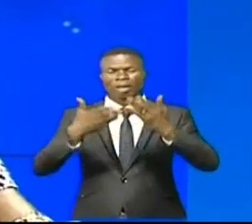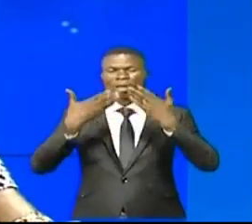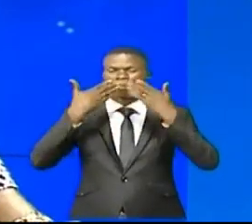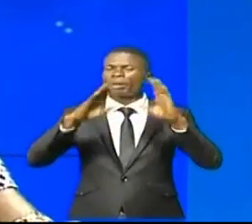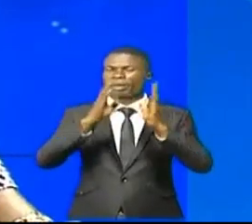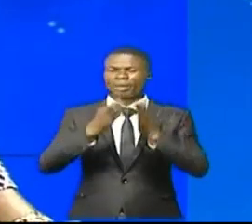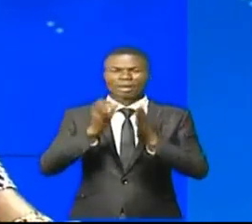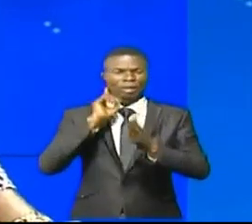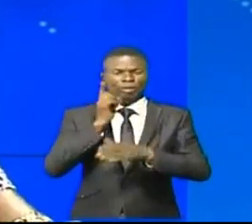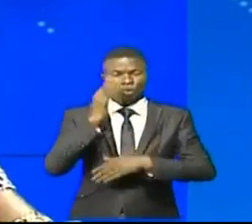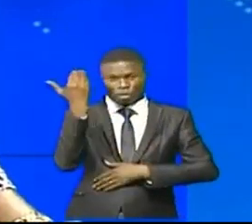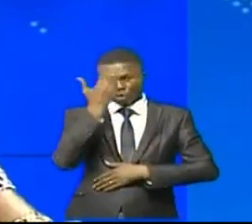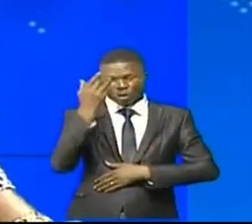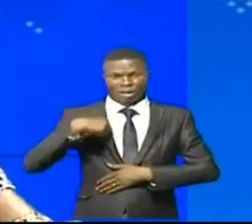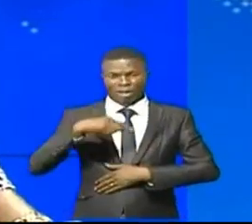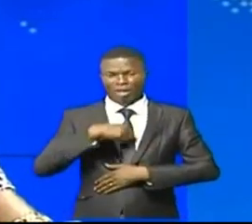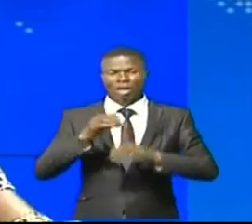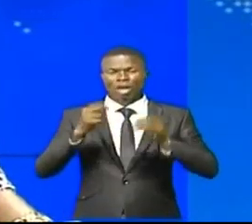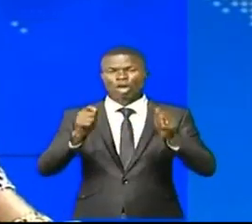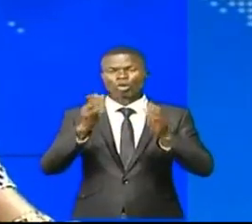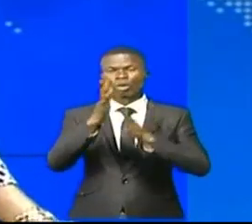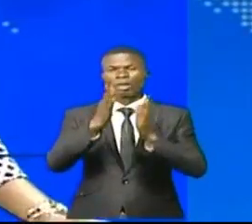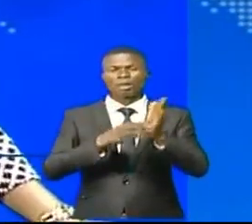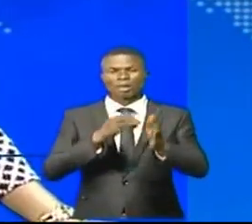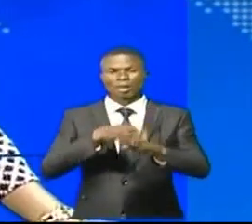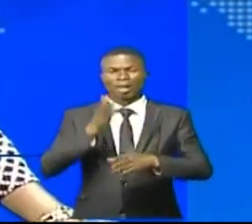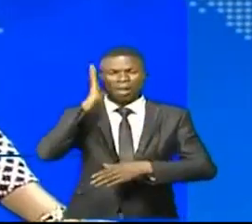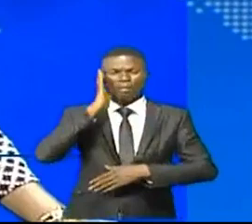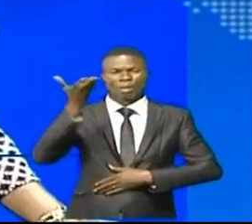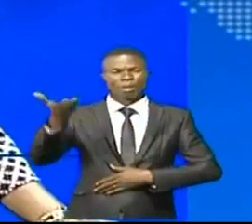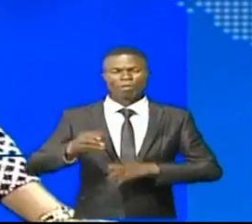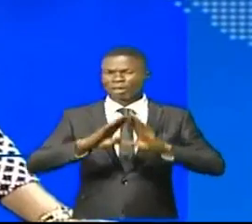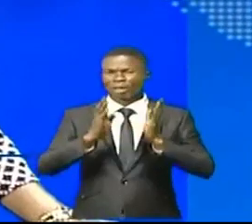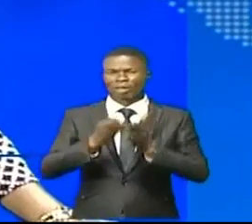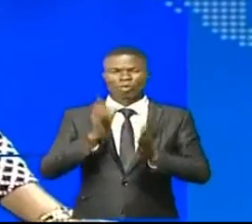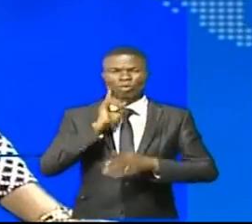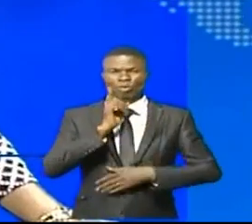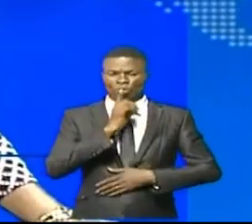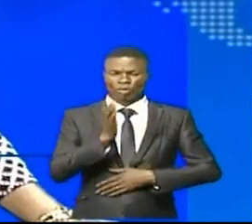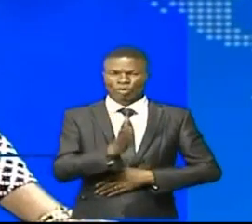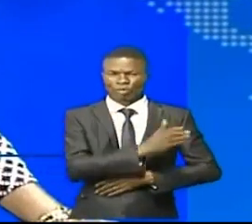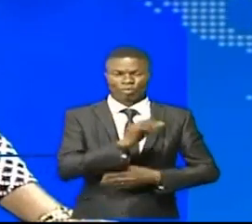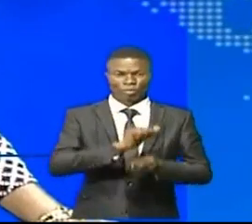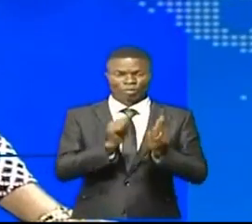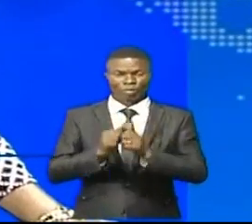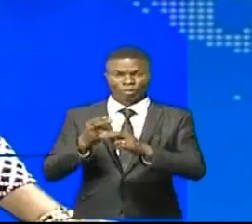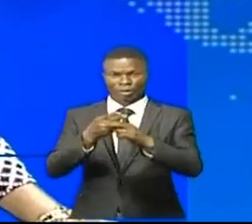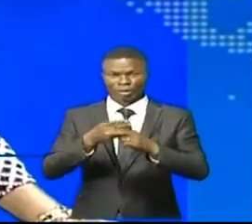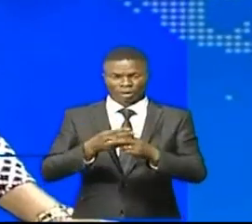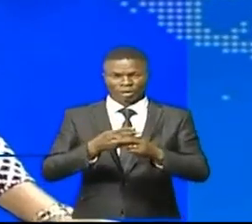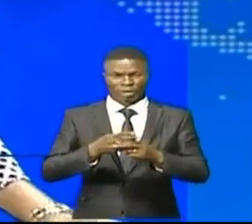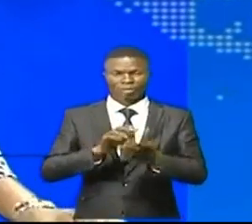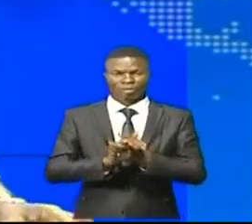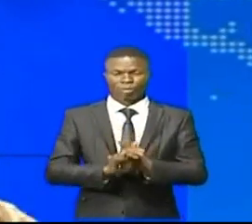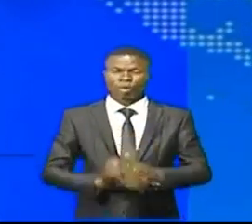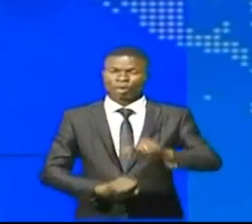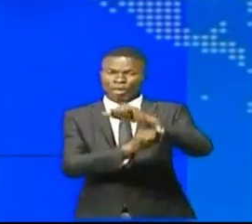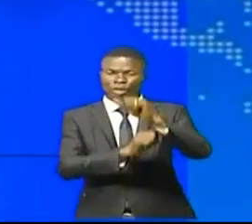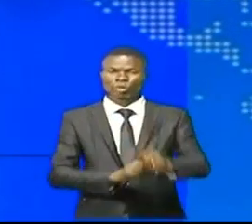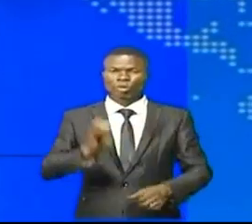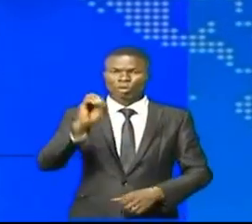rejoindre dans ces 19h et bienvenue à tous. Les questions sécuritaires, l'apport de la MONUSCO